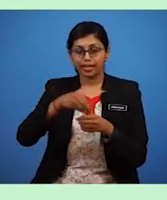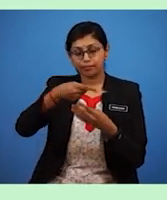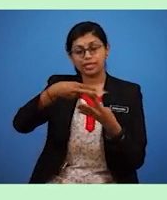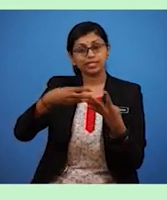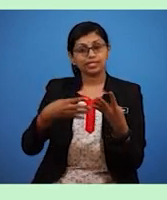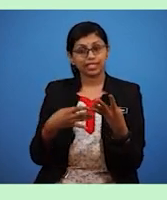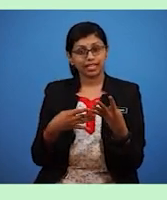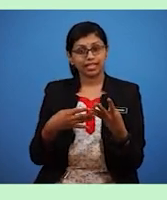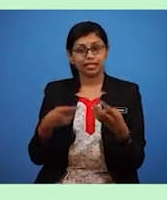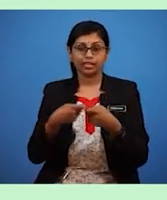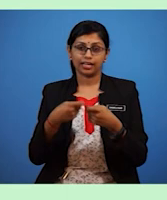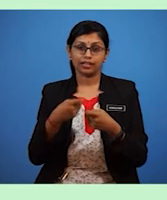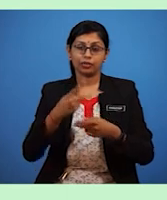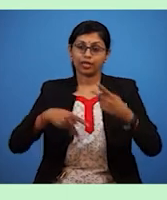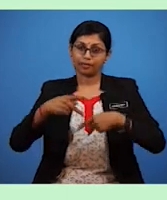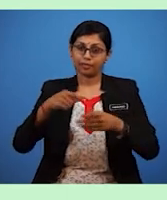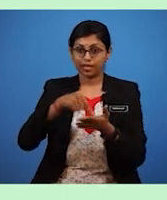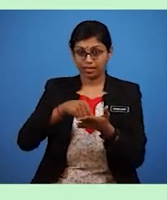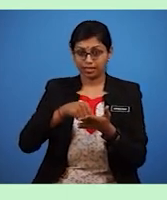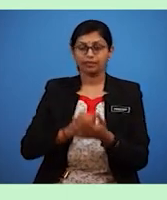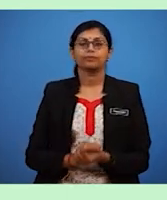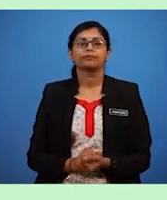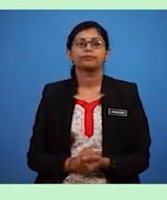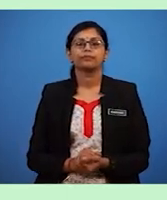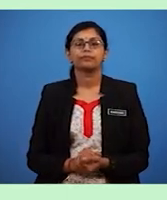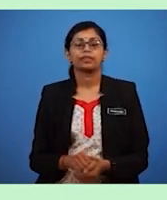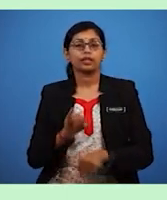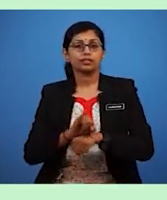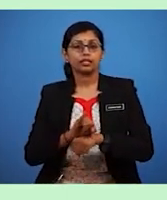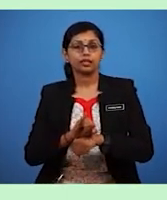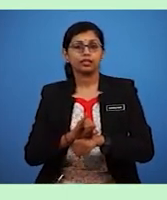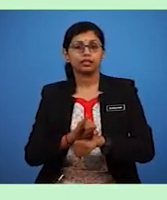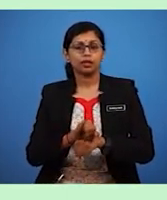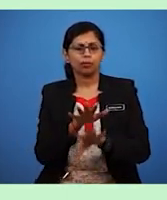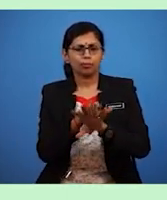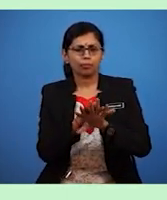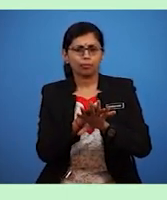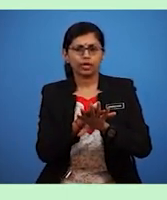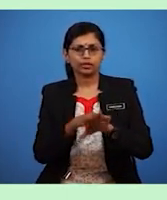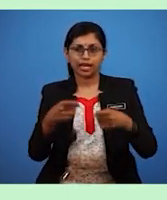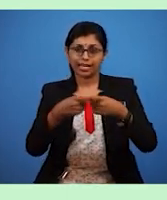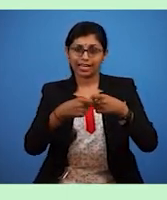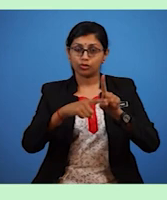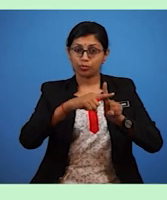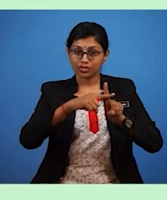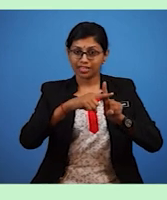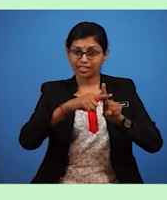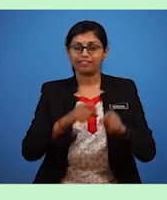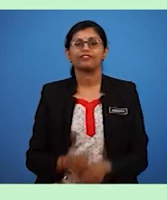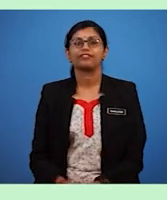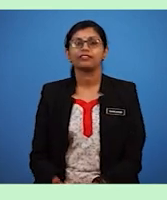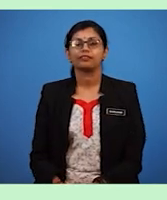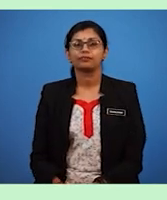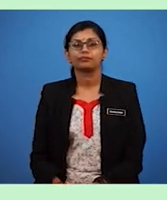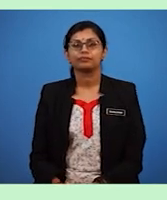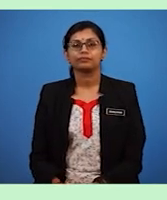elektrokimia ini. Zinc ialah logam yang lebih elektropositif dari kuprum, atau boleh